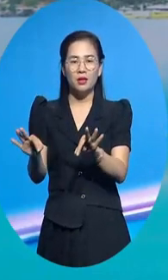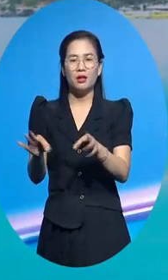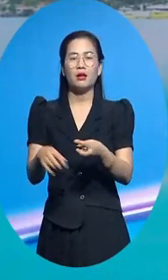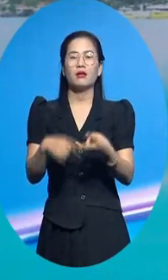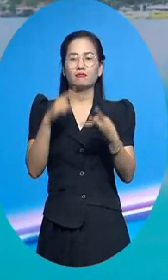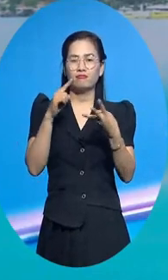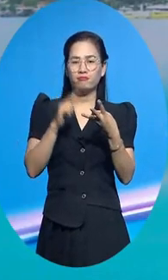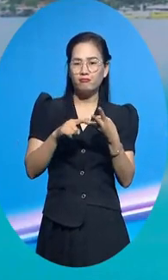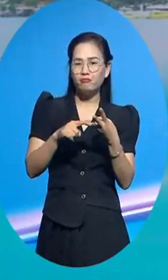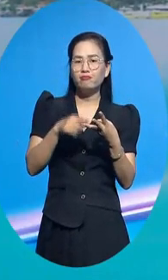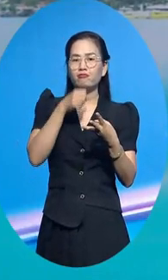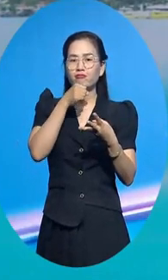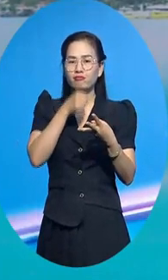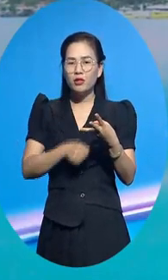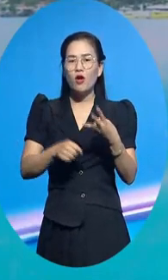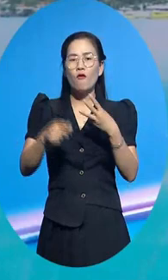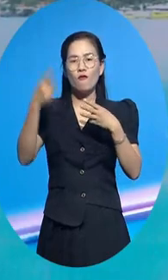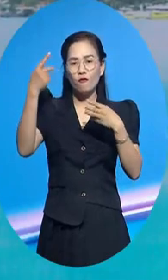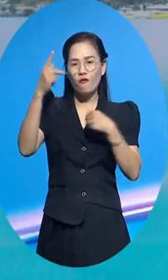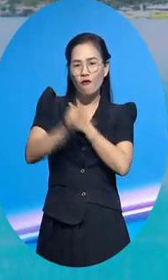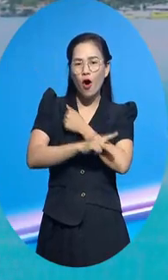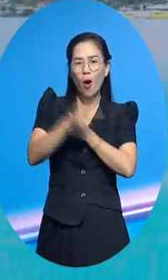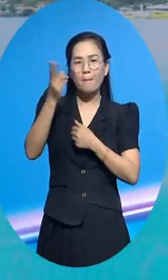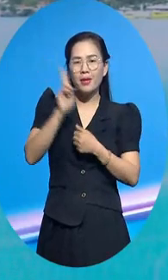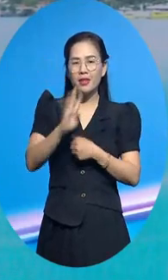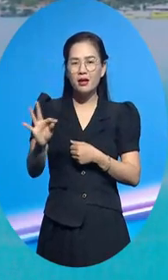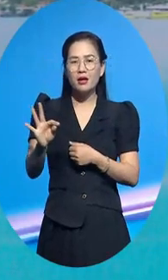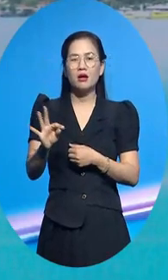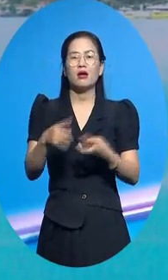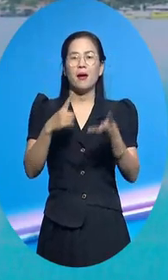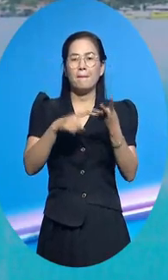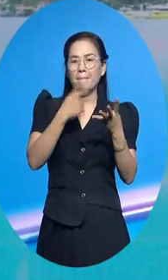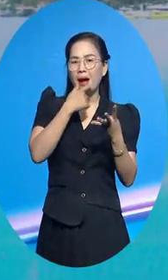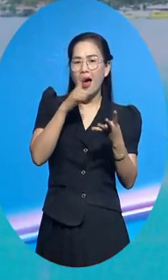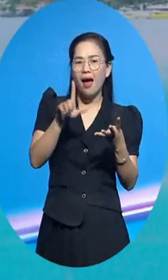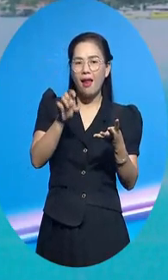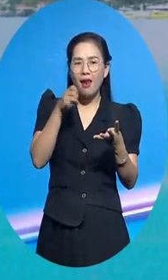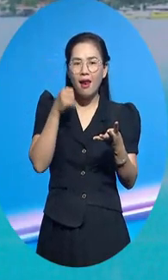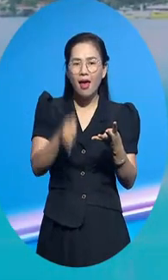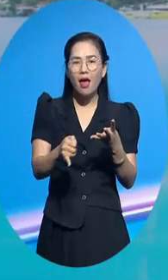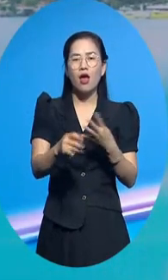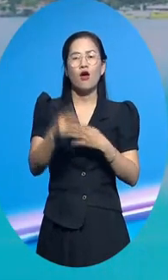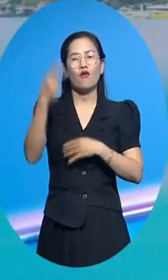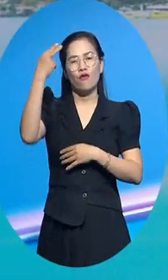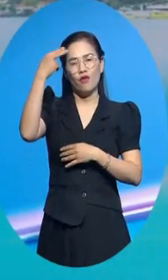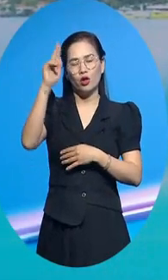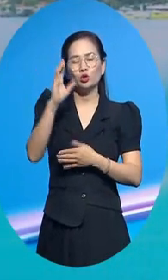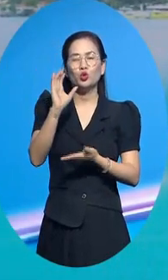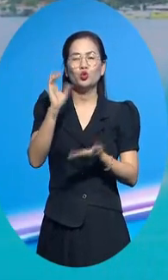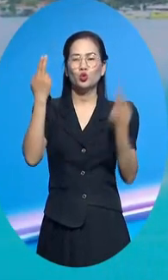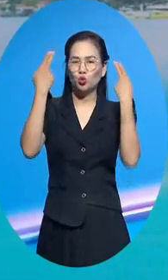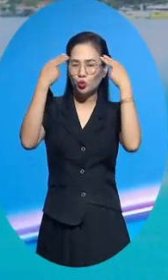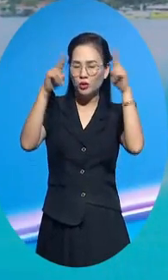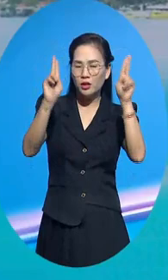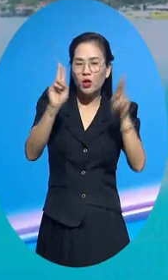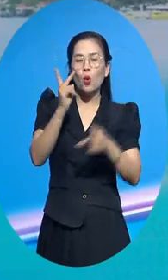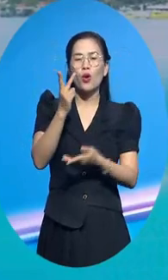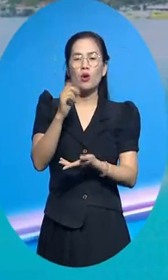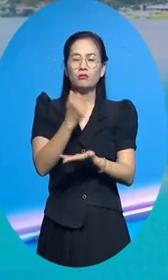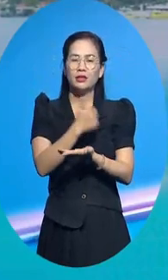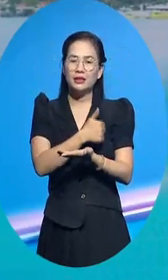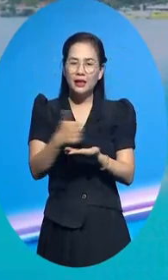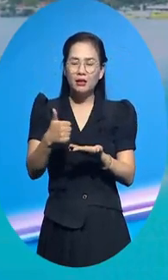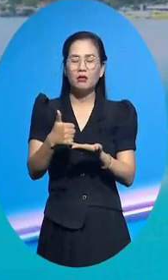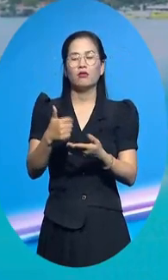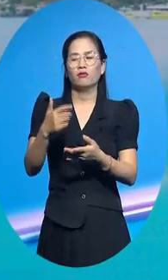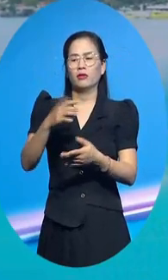khuyết Trung ương Đảng, Phó Bí thư Thành ủy thành phố Hồ Chí Minh, Nguyễn Thị Lệ, Phó Bí thư Thành ủy, Chủ tịch Hội đồng Nhân dân thành phố Hồ Chí Minh, cùng các đồng